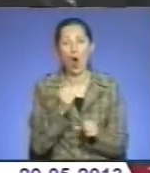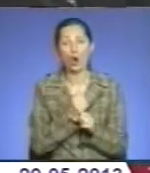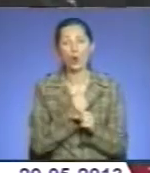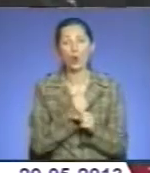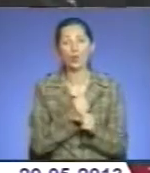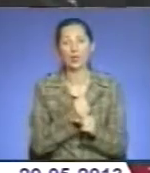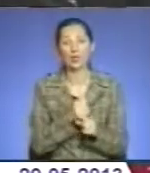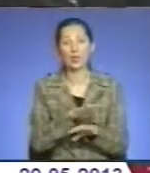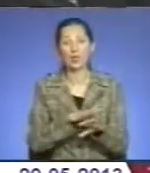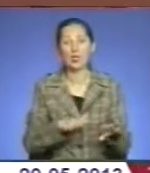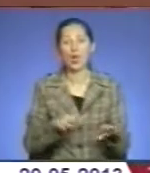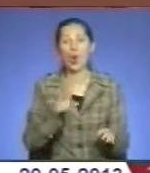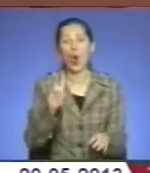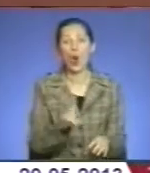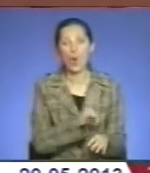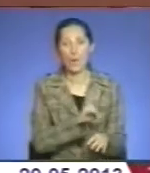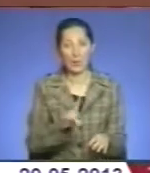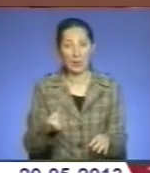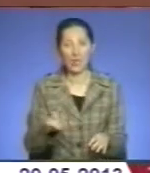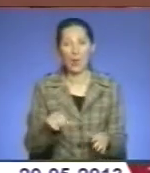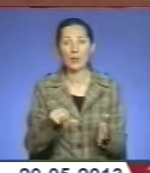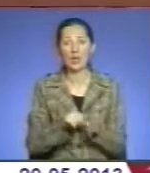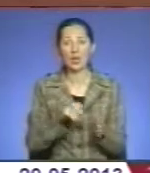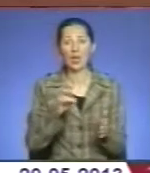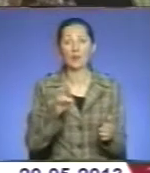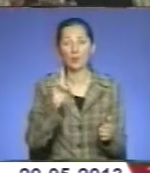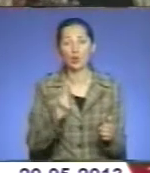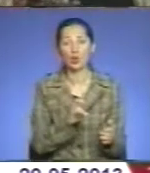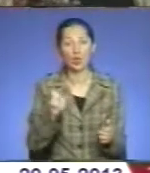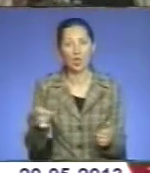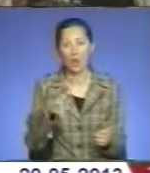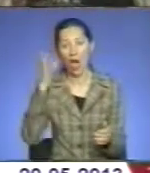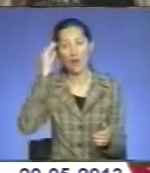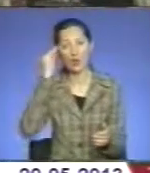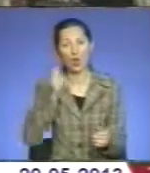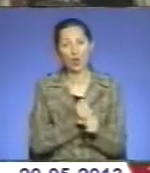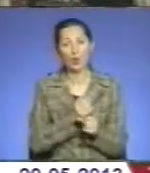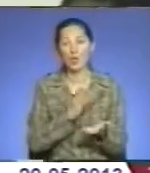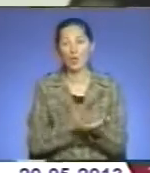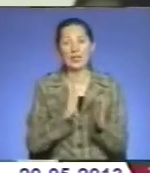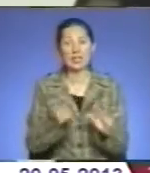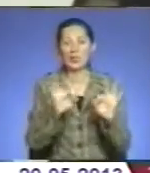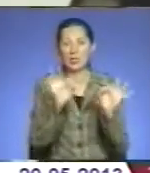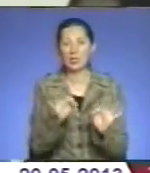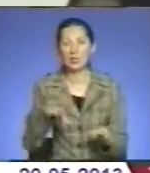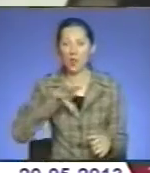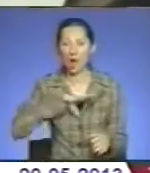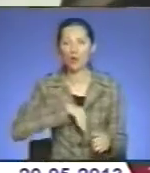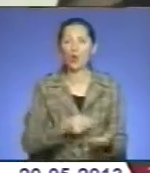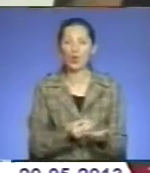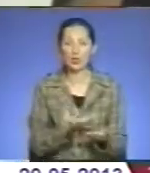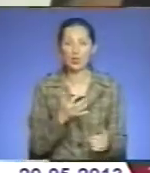Пінзеля освятили представники духовенства. Вони вважають, роботи мають не лише мистецьку, а й духовну цінність. Нехай